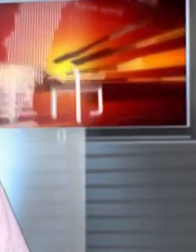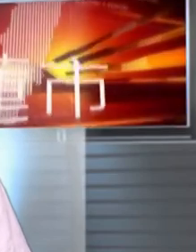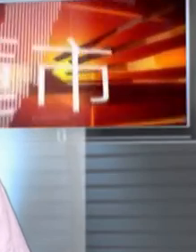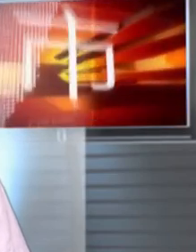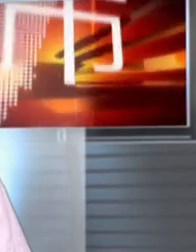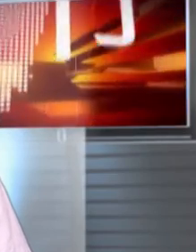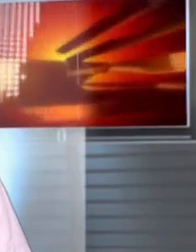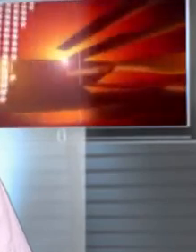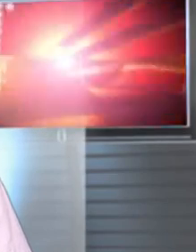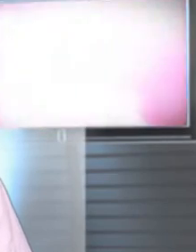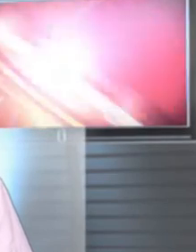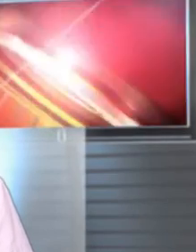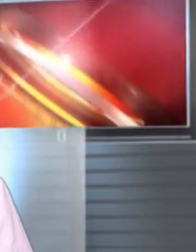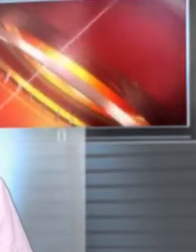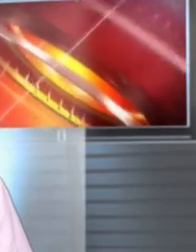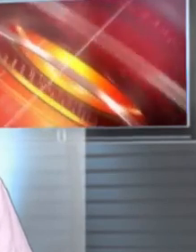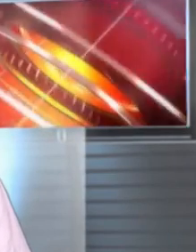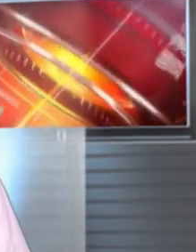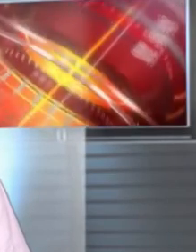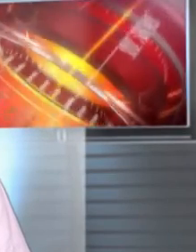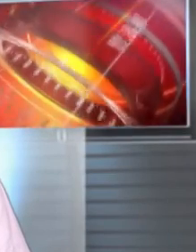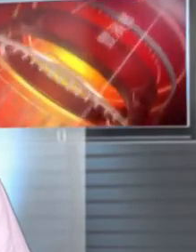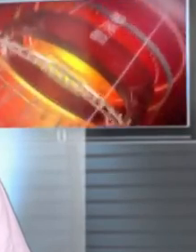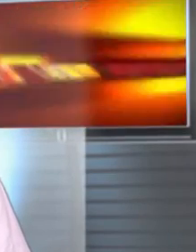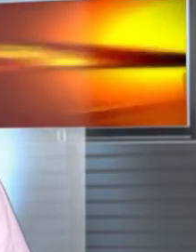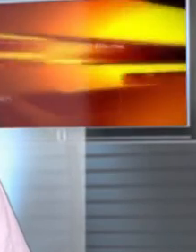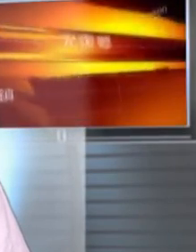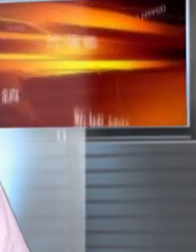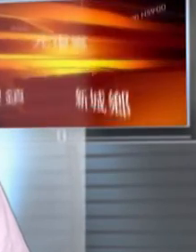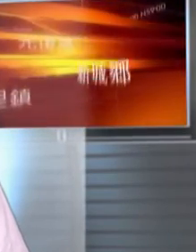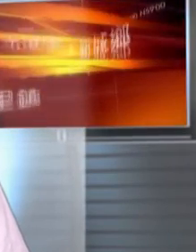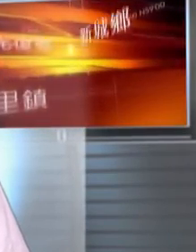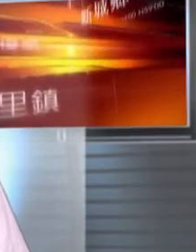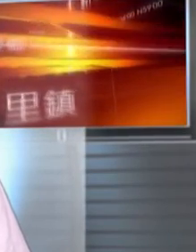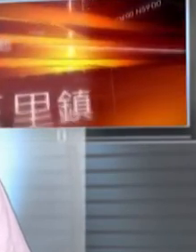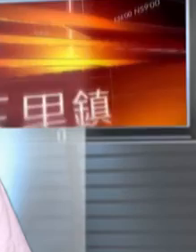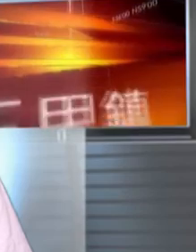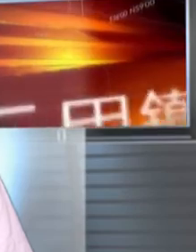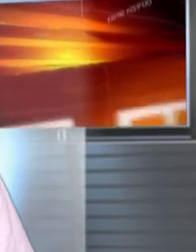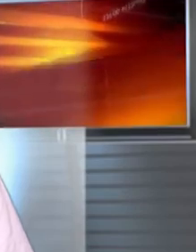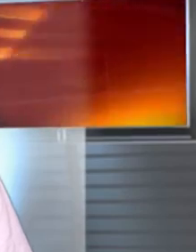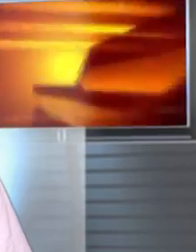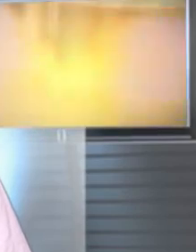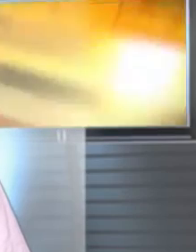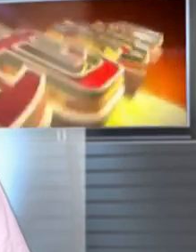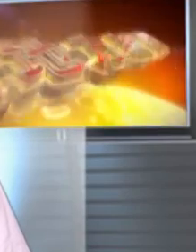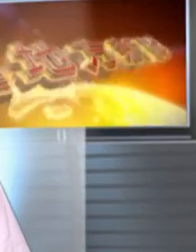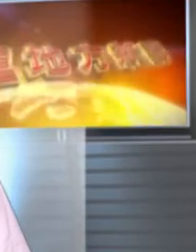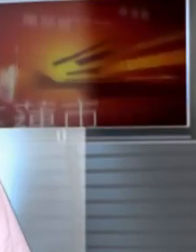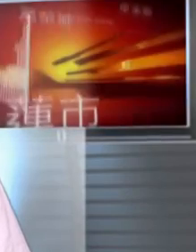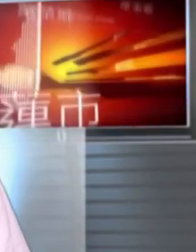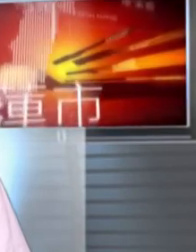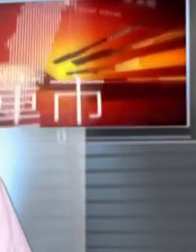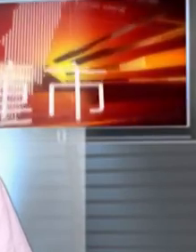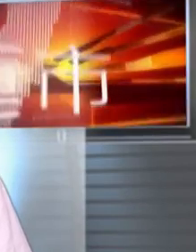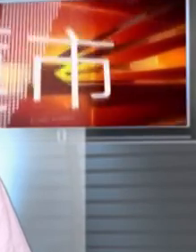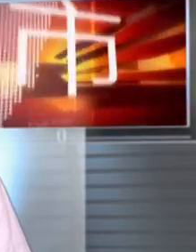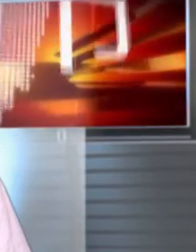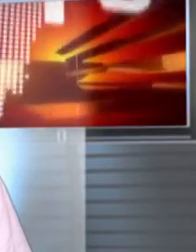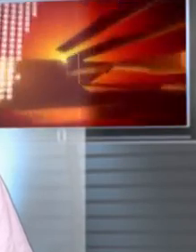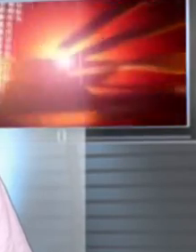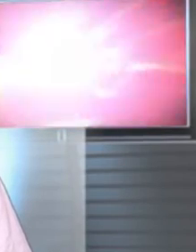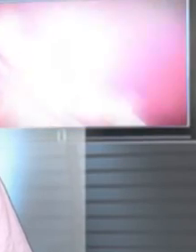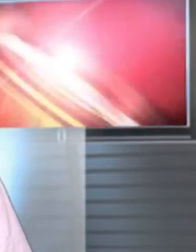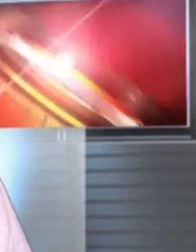大家好，欢迎收看七月六号的大花莲地方新闻。六号下午三点，花莲防疫记者会上，县长许正卫是特别说